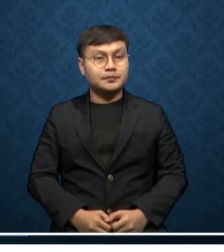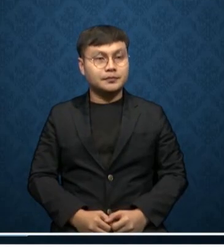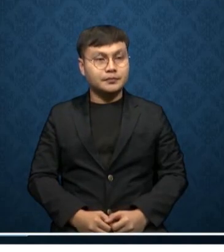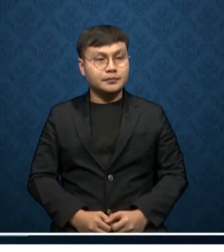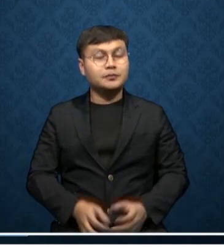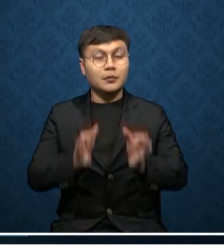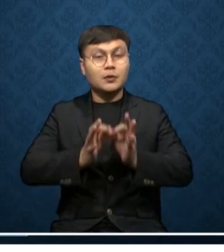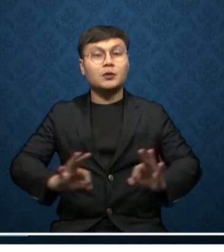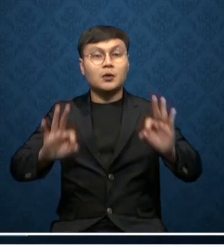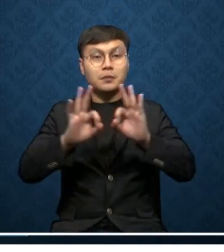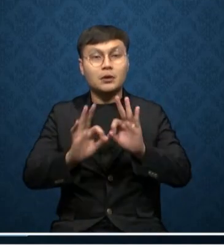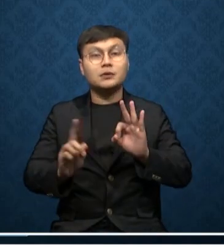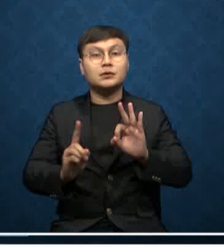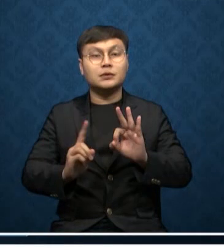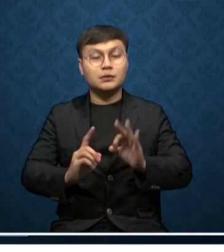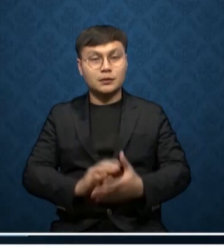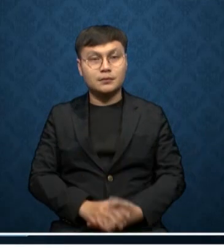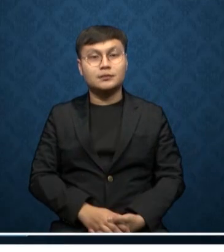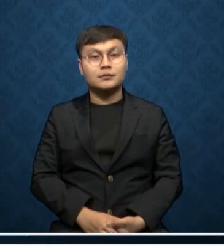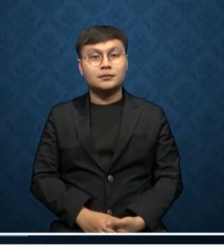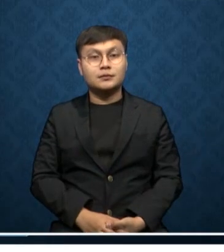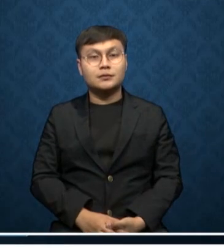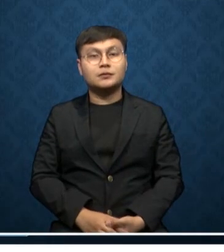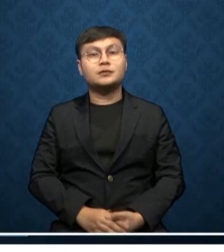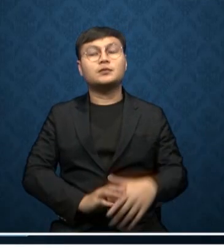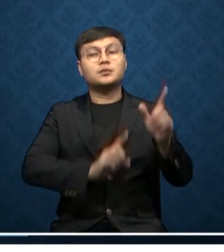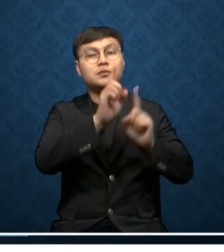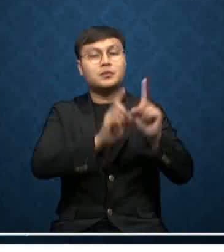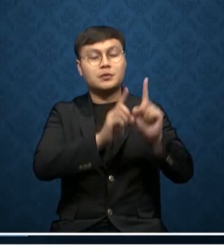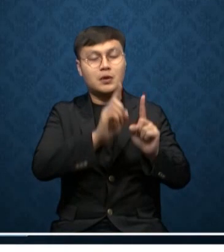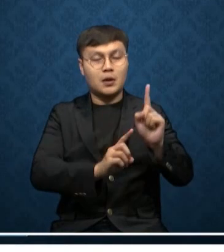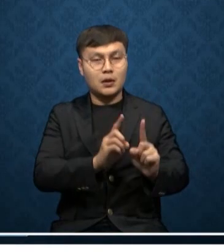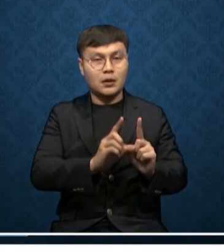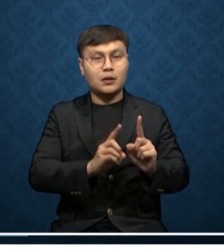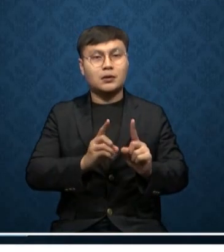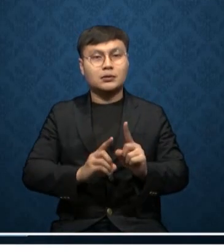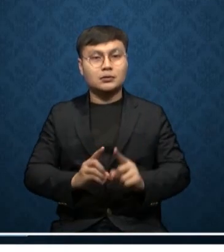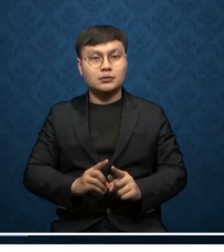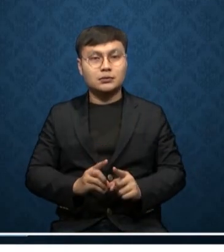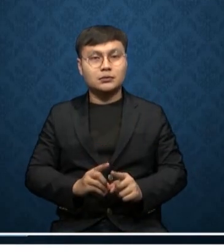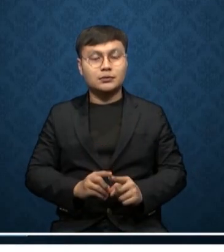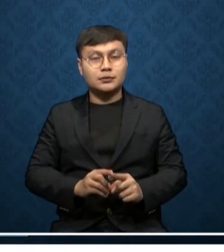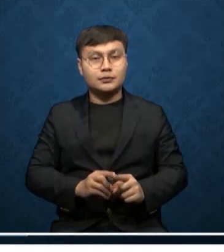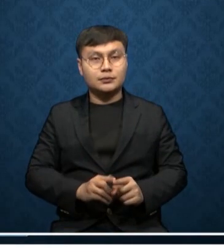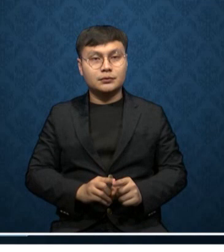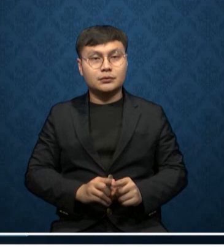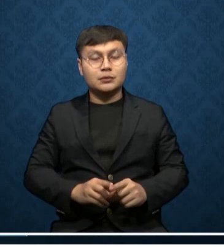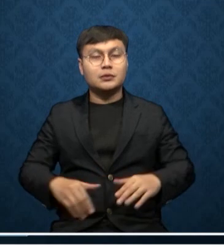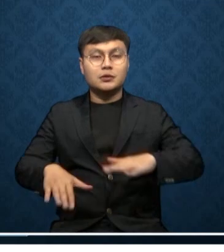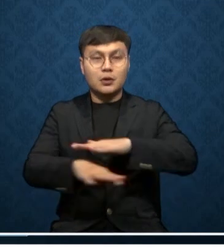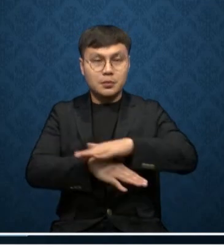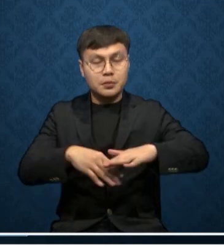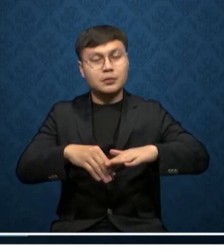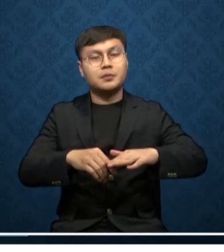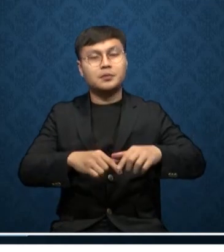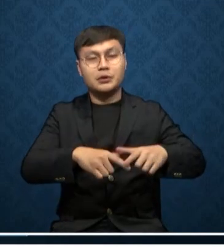สำคัญมากประการหนึ่งท่านประธานครับตัวชี้วัดทุกระดับจะต้องสอดคล้องและรองรับซึ่งกันและกันตั้งแต่ระดับพื้นที่ขึ้นมา